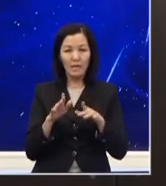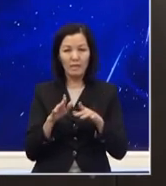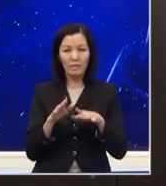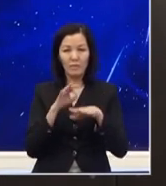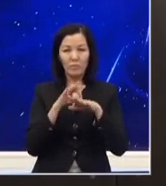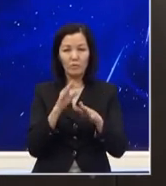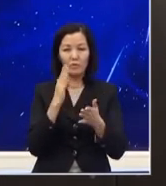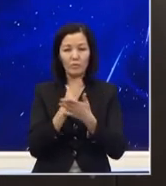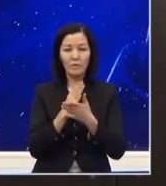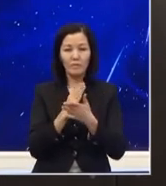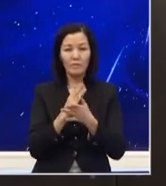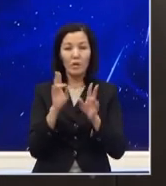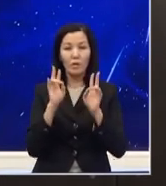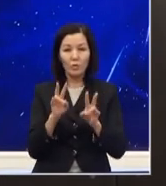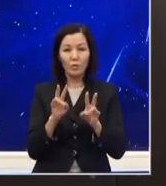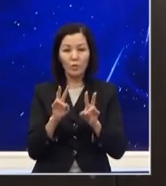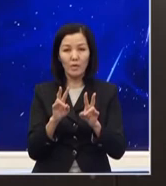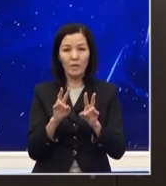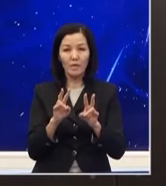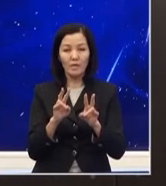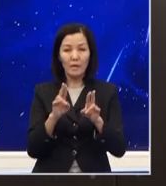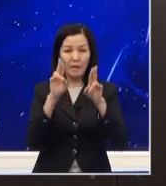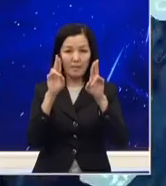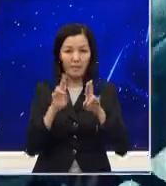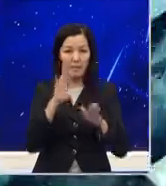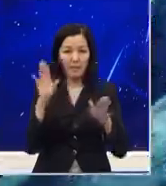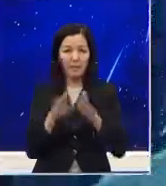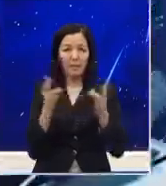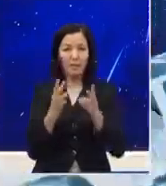өткізу жоспарлап отырмыз, бірақ та белгілі бір нормаларды сақтай отырып.